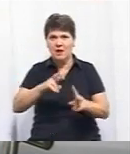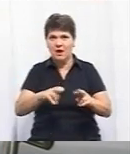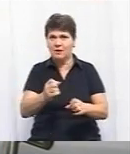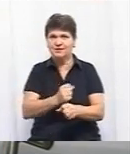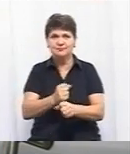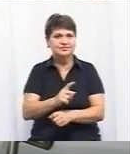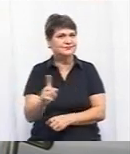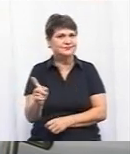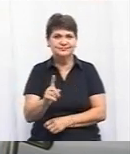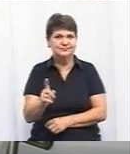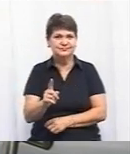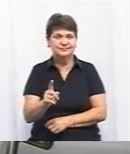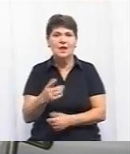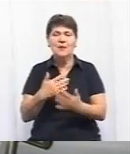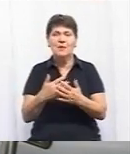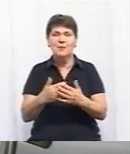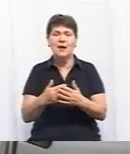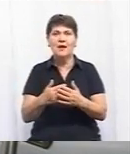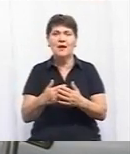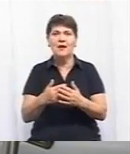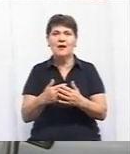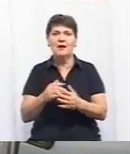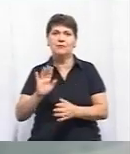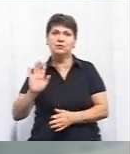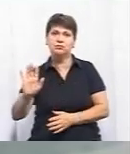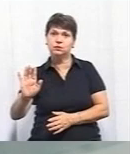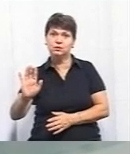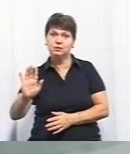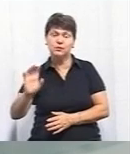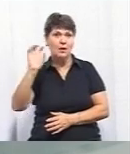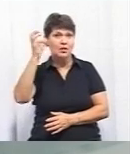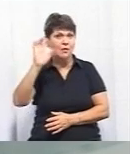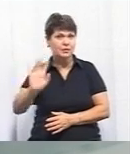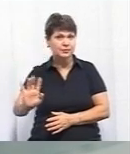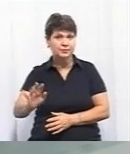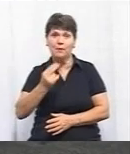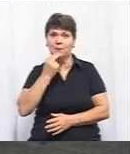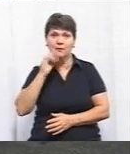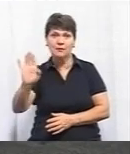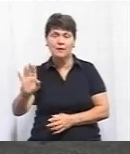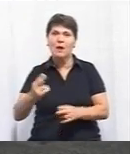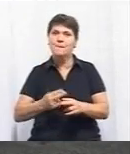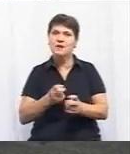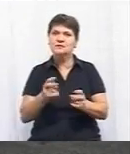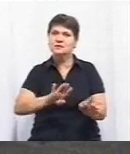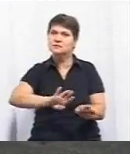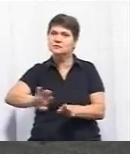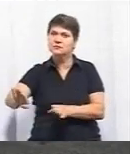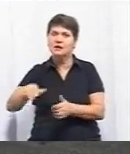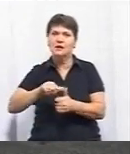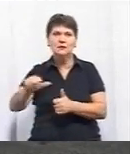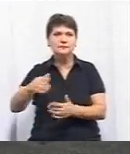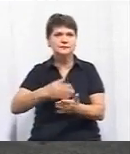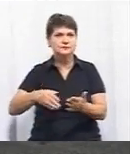переробиться. Люмінесцентні лампи, ртутні термометри. Стоп. Це зовсім інше. Це небезпечні батарейки. Це небезпечні відходи, це зовсім інше.